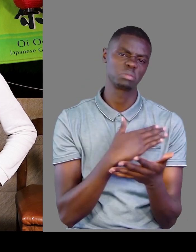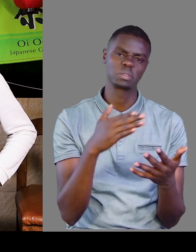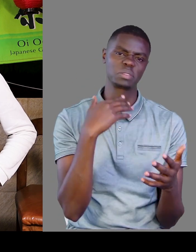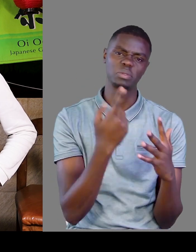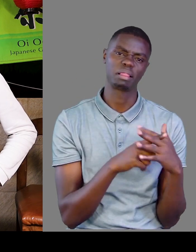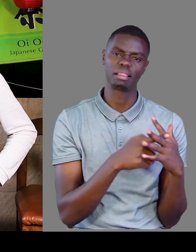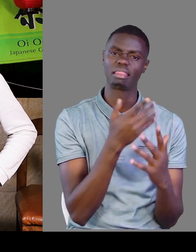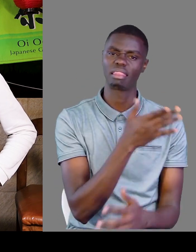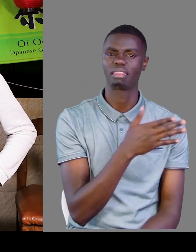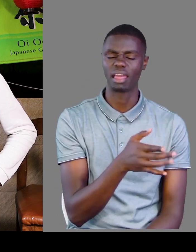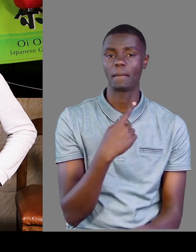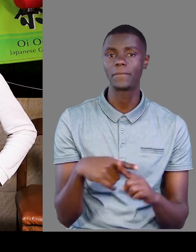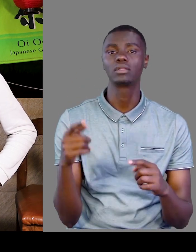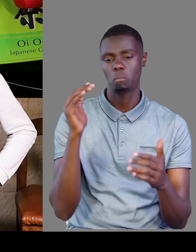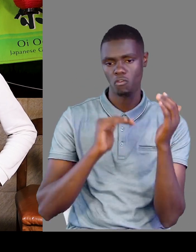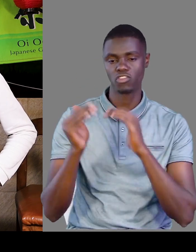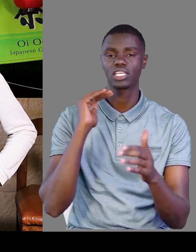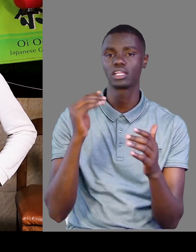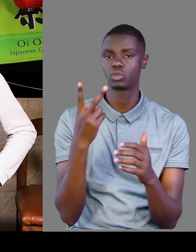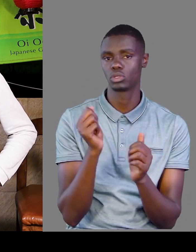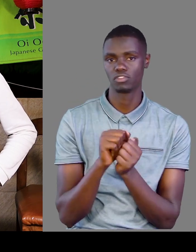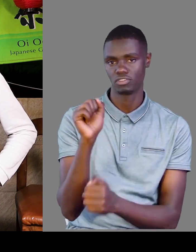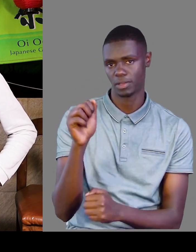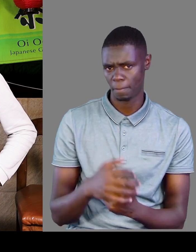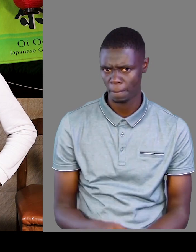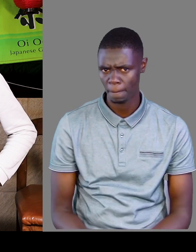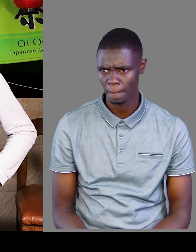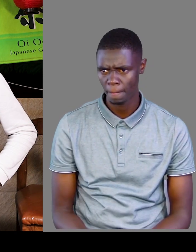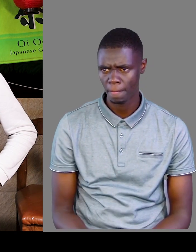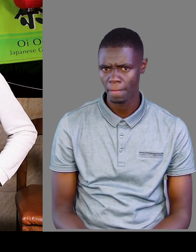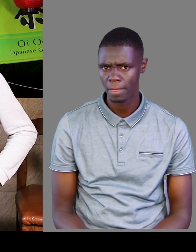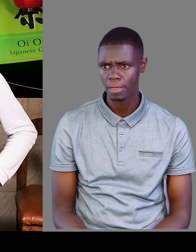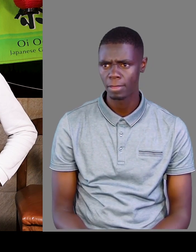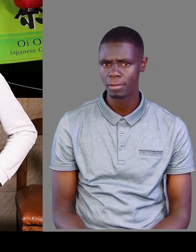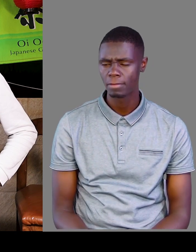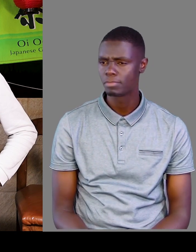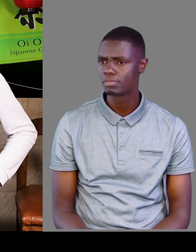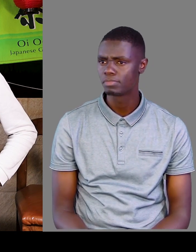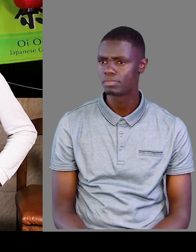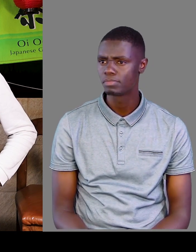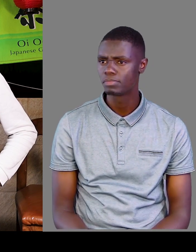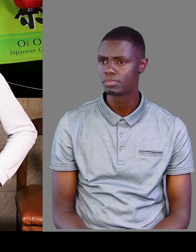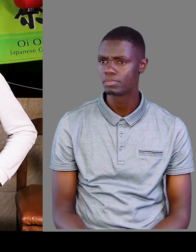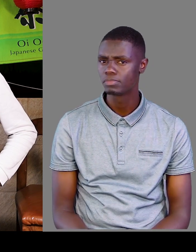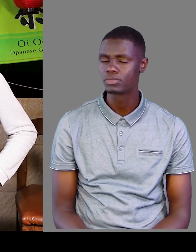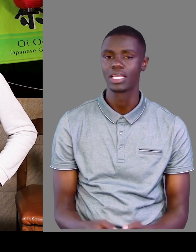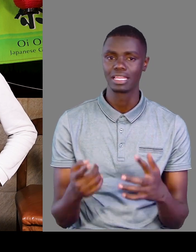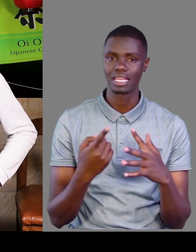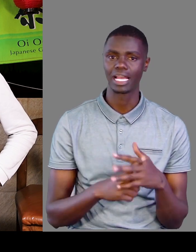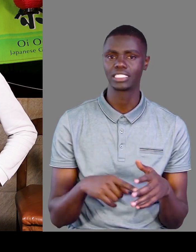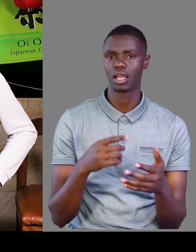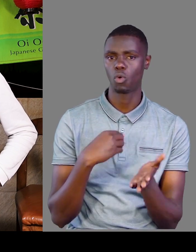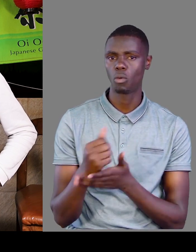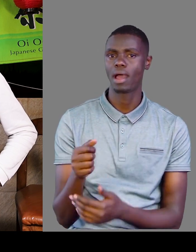Kweli. Professionally nikasema nao nitaka niteke journey before 2015. Kaanza kujituma hizi open mics, nikaanza kulearn